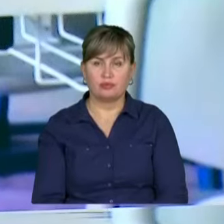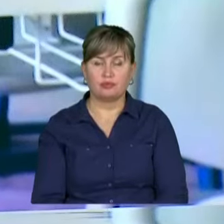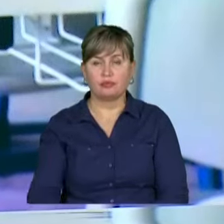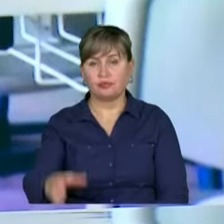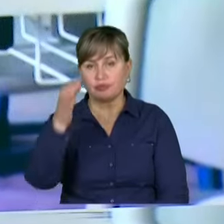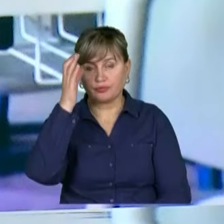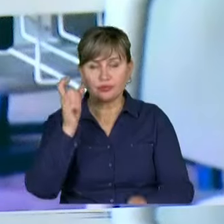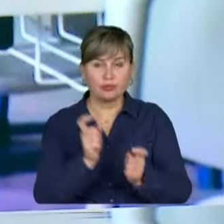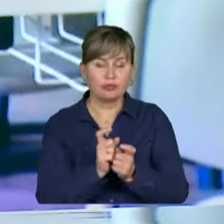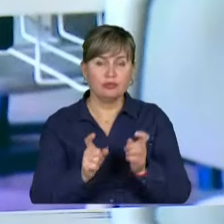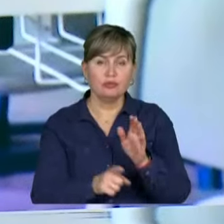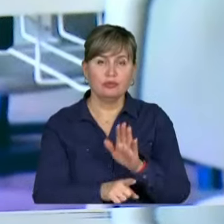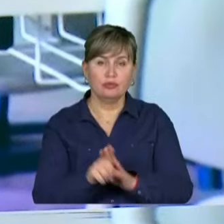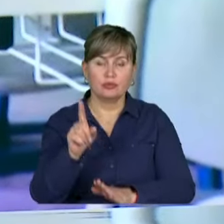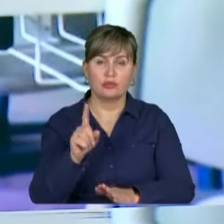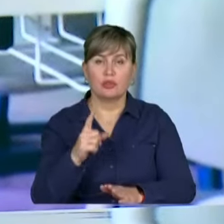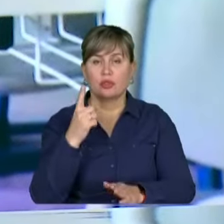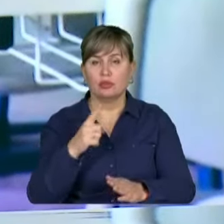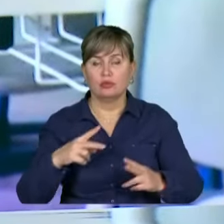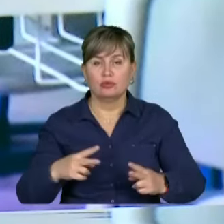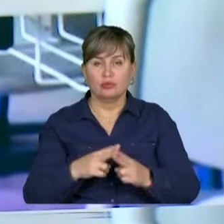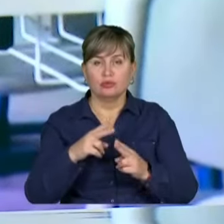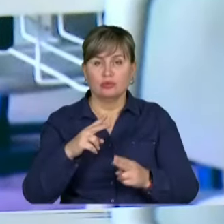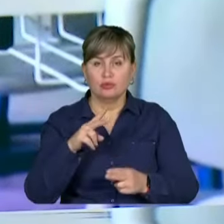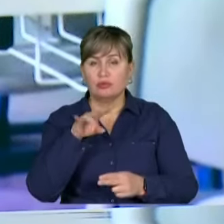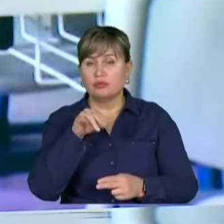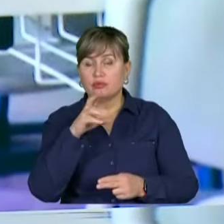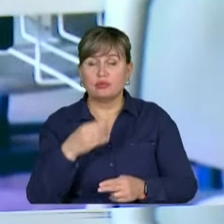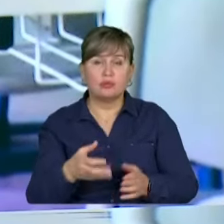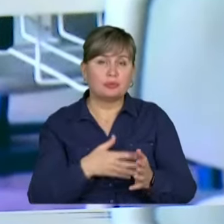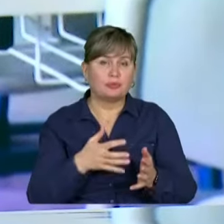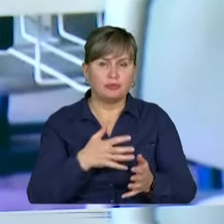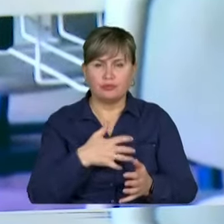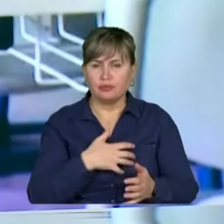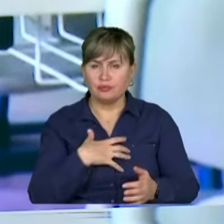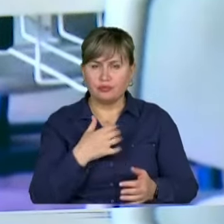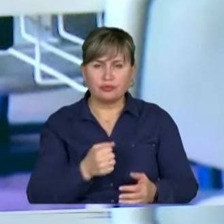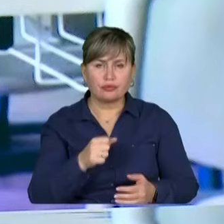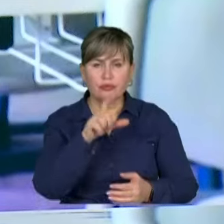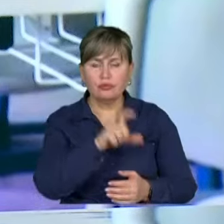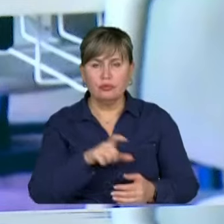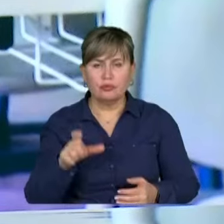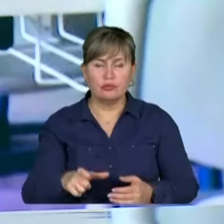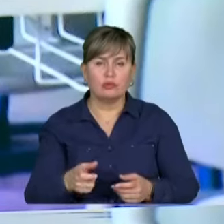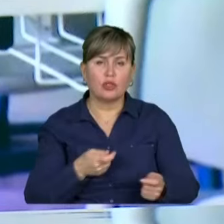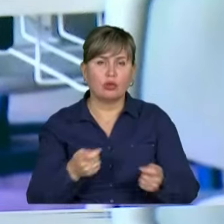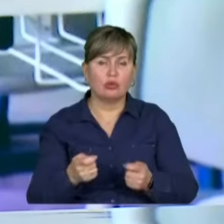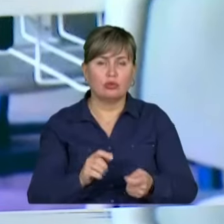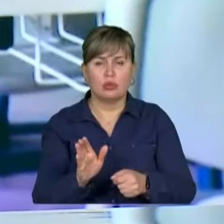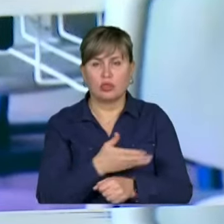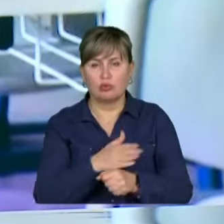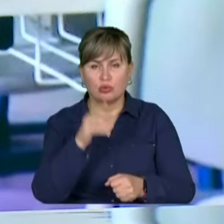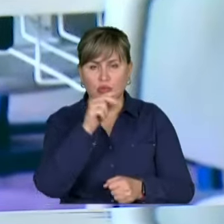Образовательный скандал разразился вокруг одного из столичных лицеев. Недовольство родителей вызвало решение руководства перераспределить